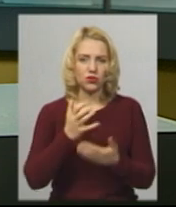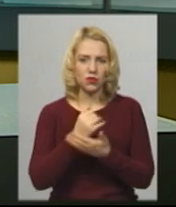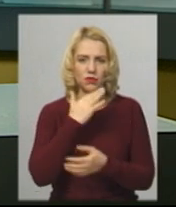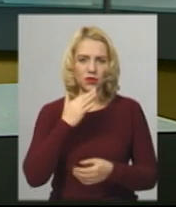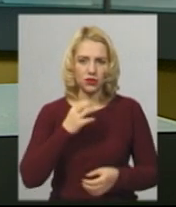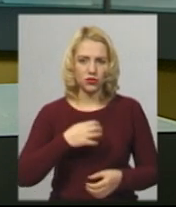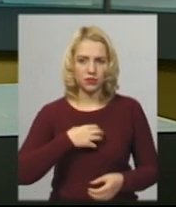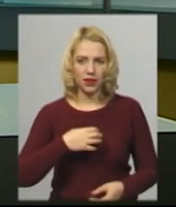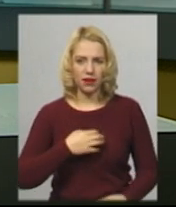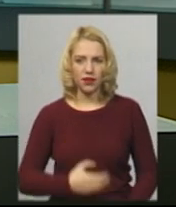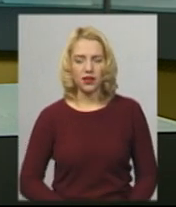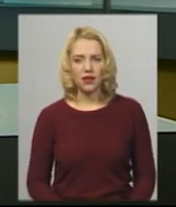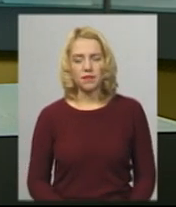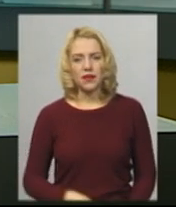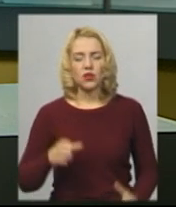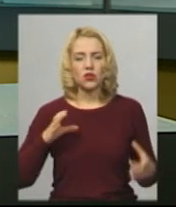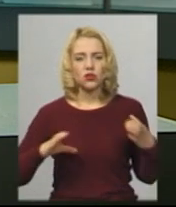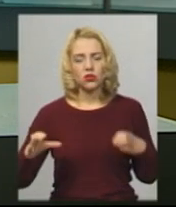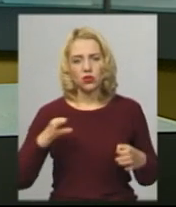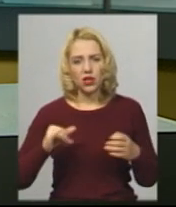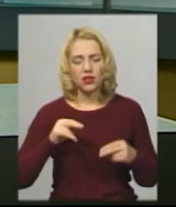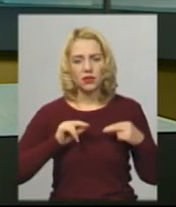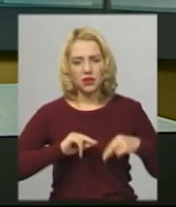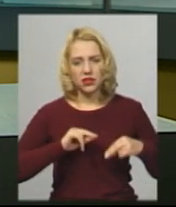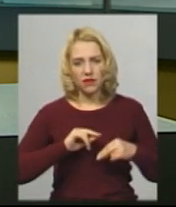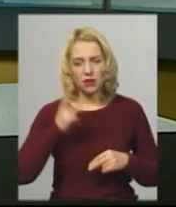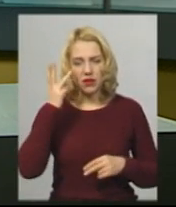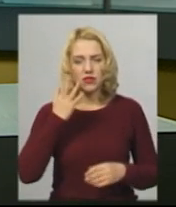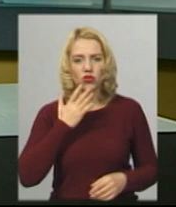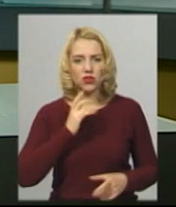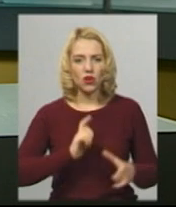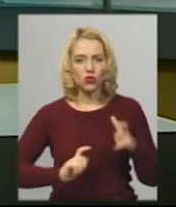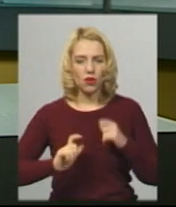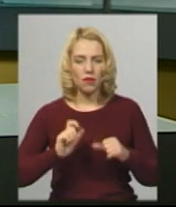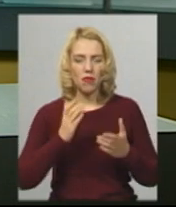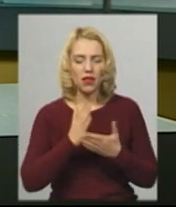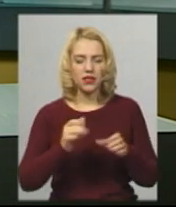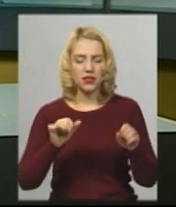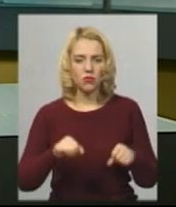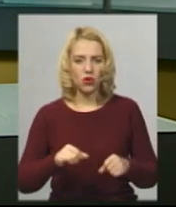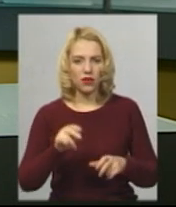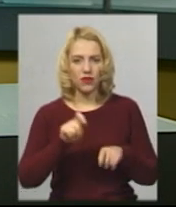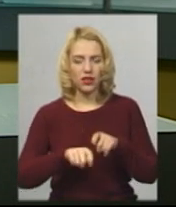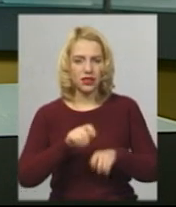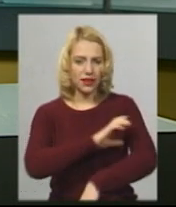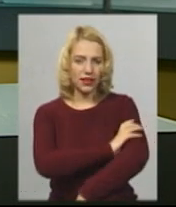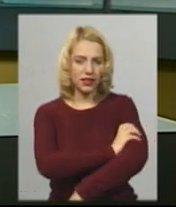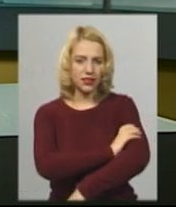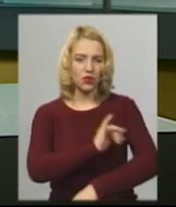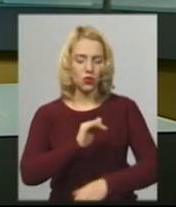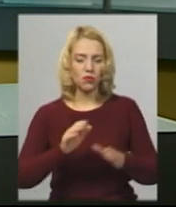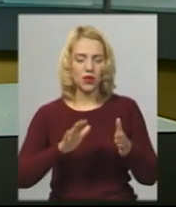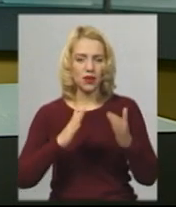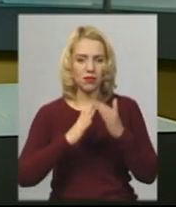Сьогодні студенти та працівники Хмельницького національного університету мали змогу виміряти тиск в приміщенні вишу. Таку акцію